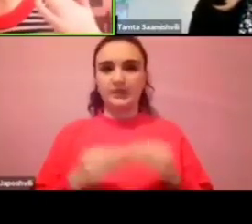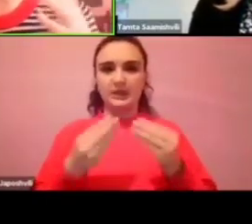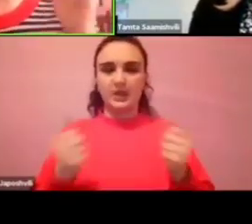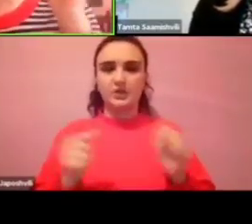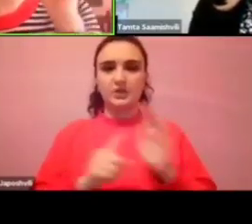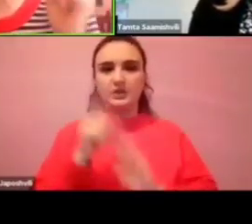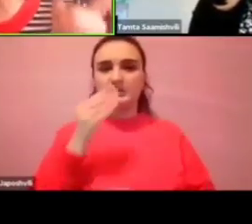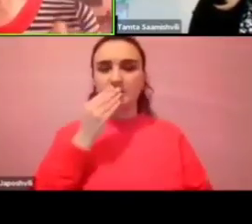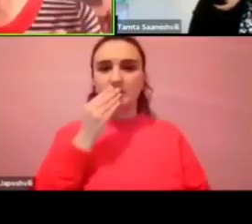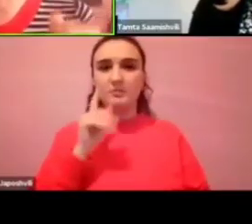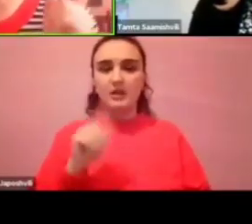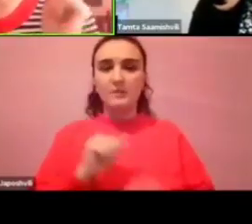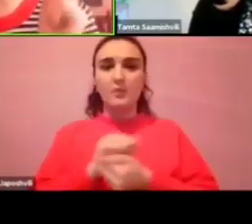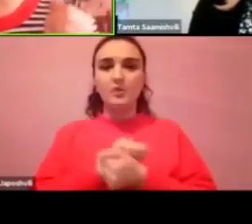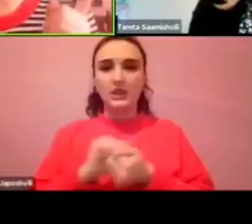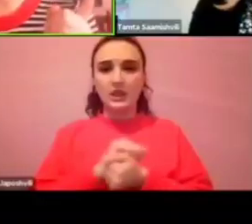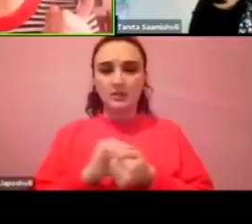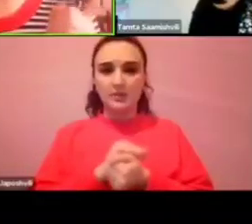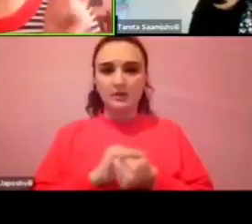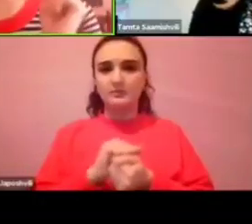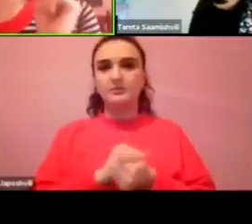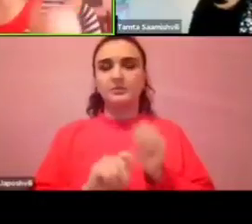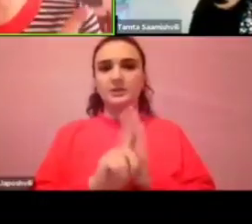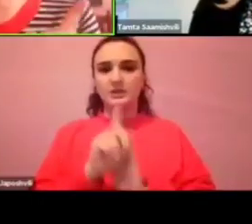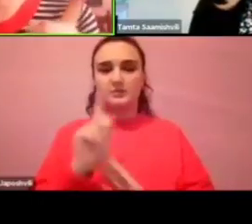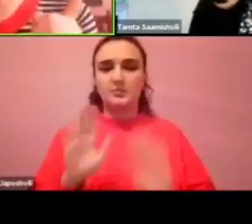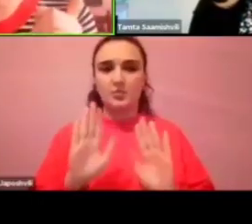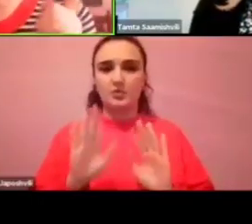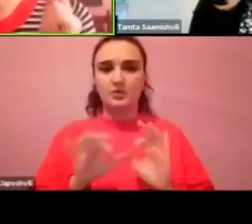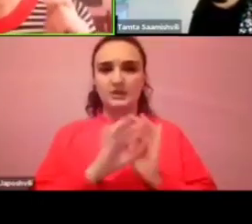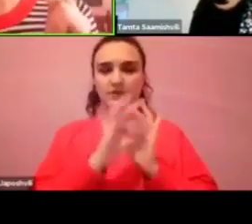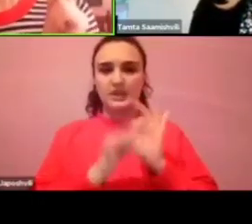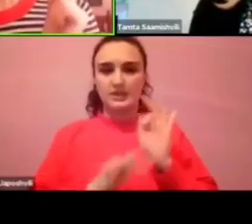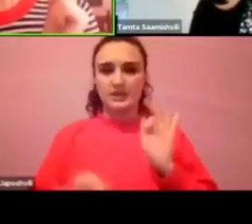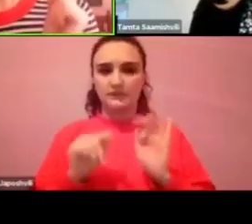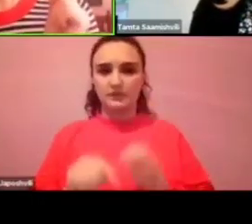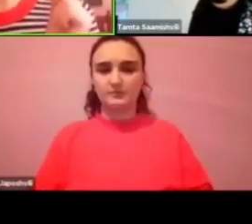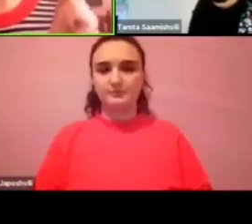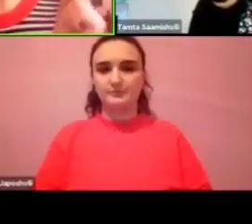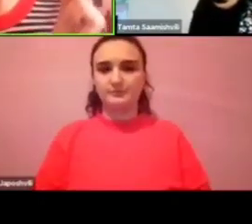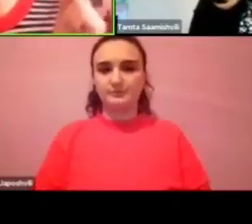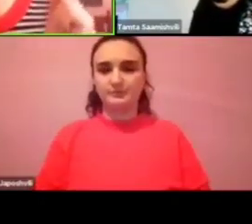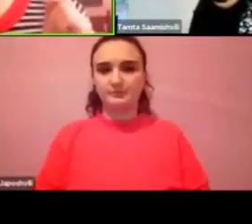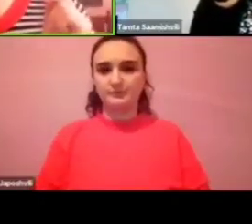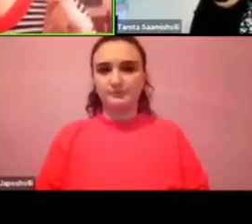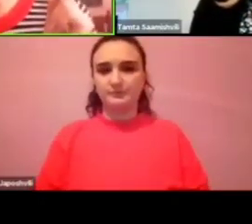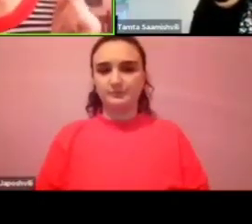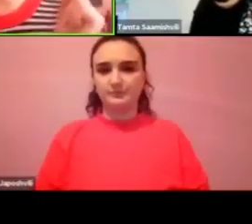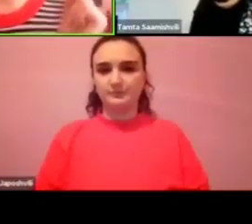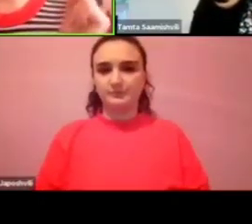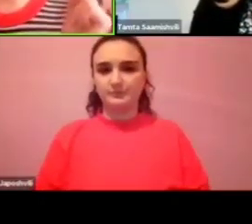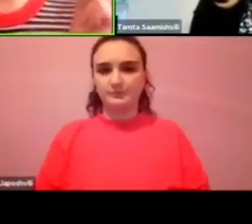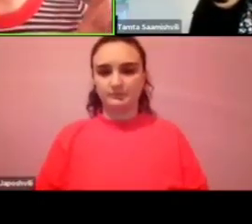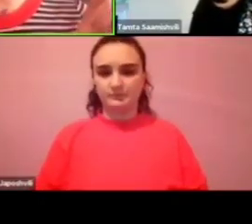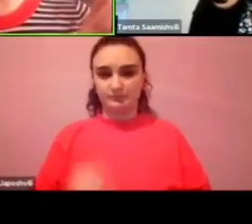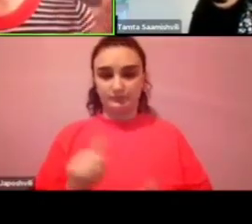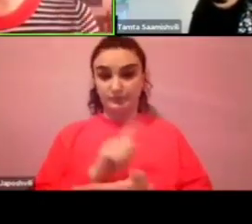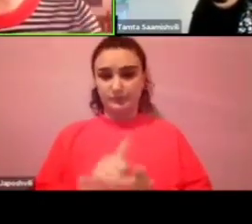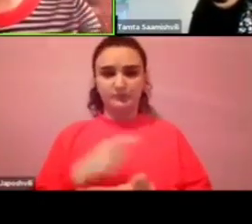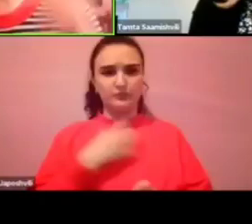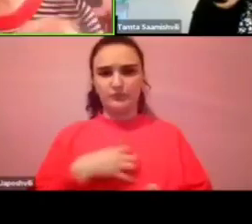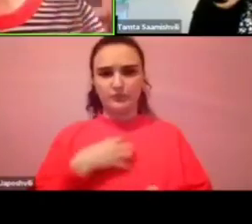იწყება საკვების, მაგრამ მონელება იწყება მხოლოდ წვრილ ნაწლავში. აქ აუცილებელი მნიშვნელობა აქვს